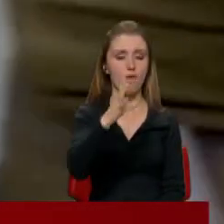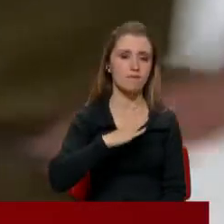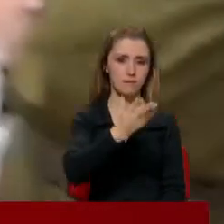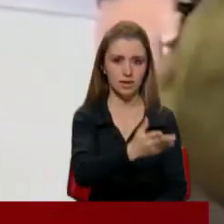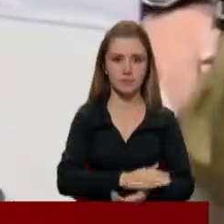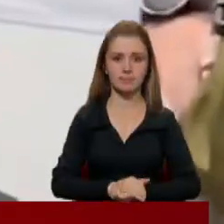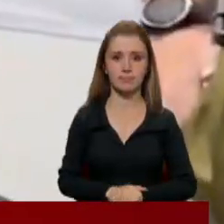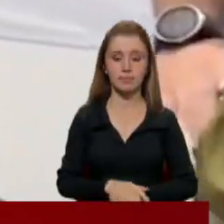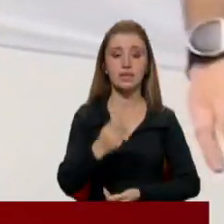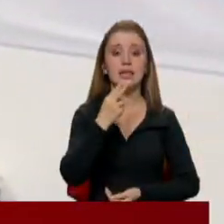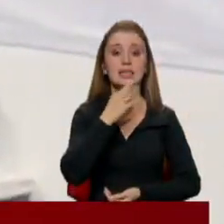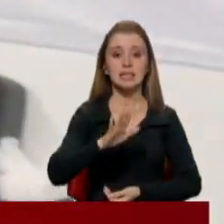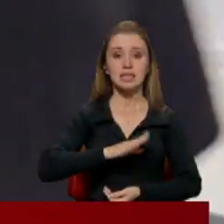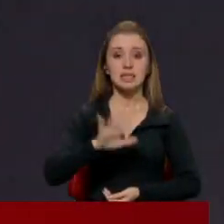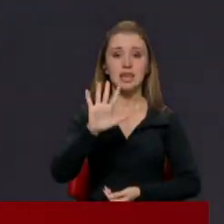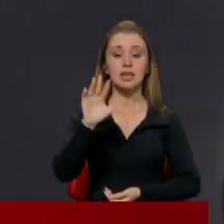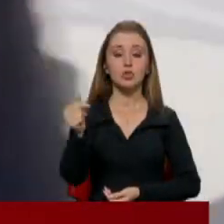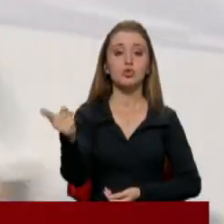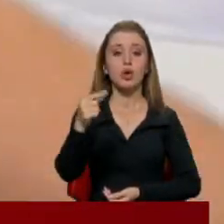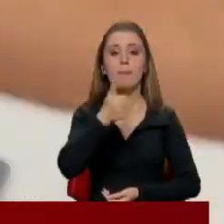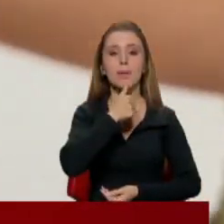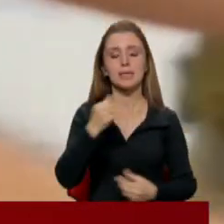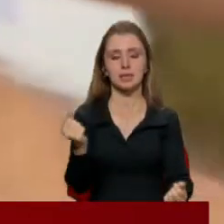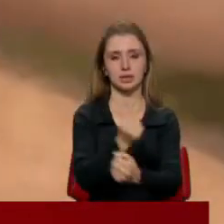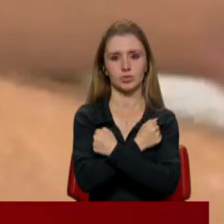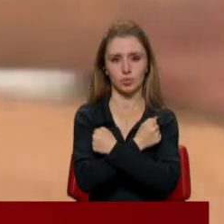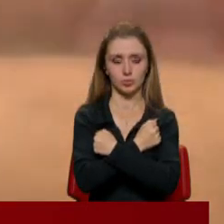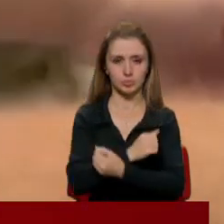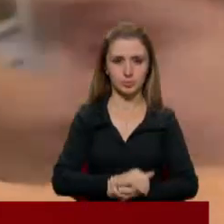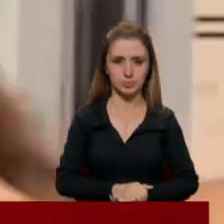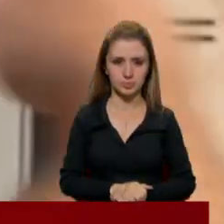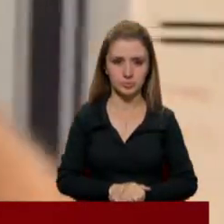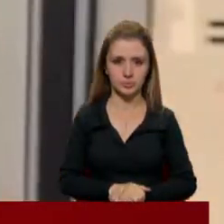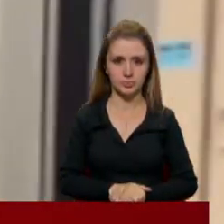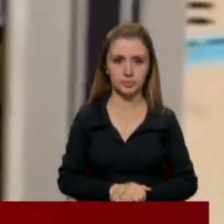vardı. Küçük kız 50 gün sonra babasına kavuştu.